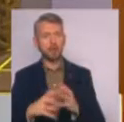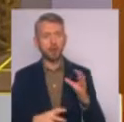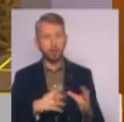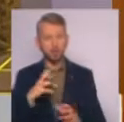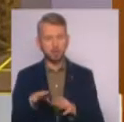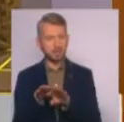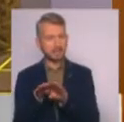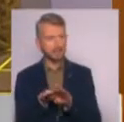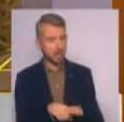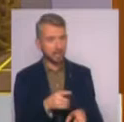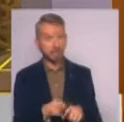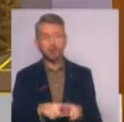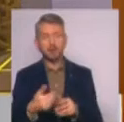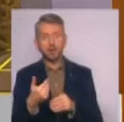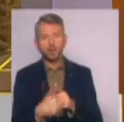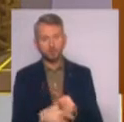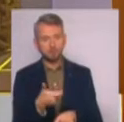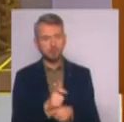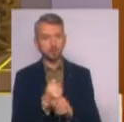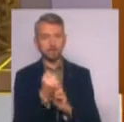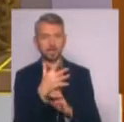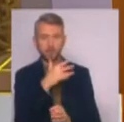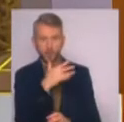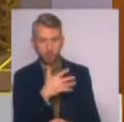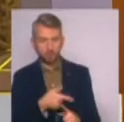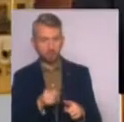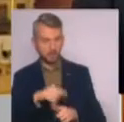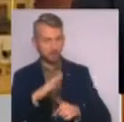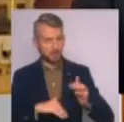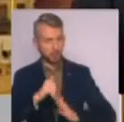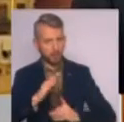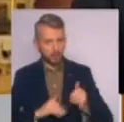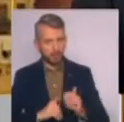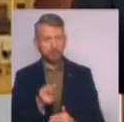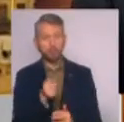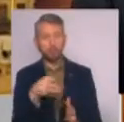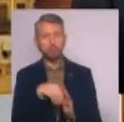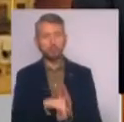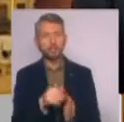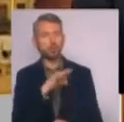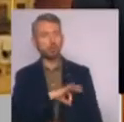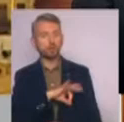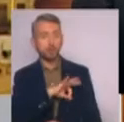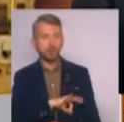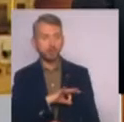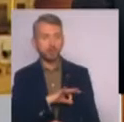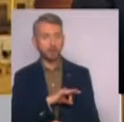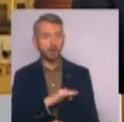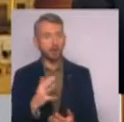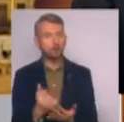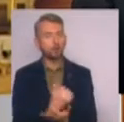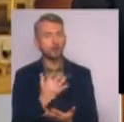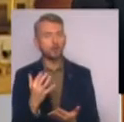міжнародними стандартами, це вже більше 15 років це практикується, в тому числі і використовується